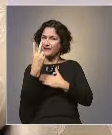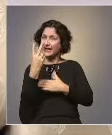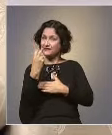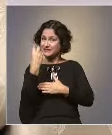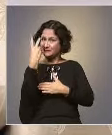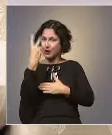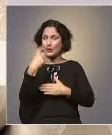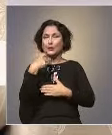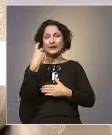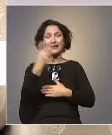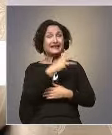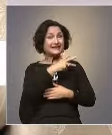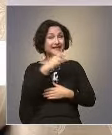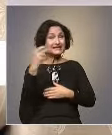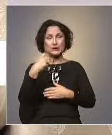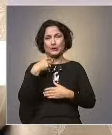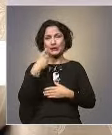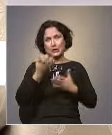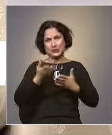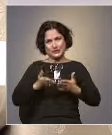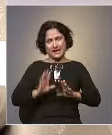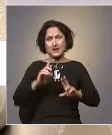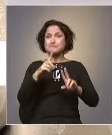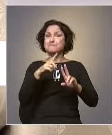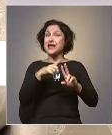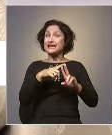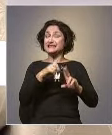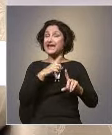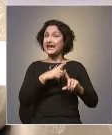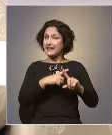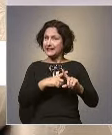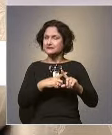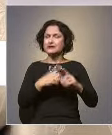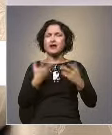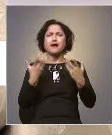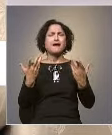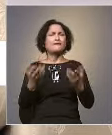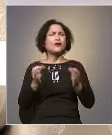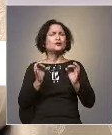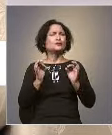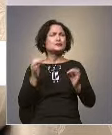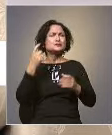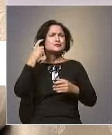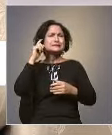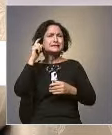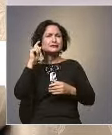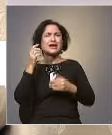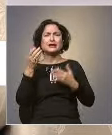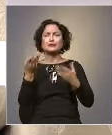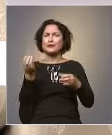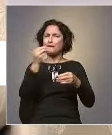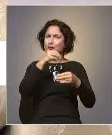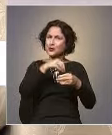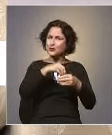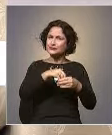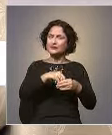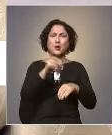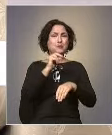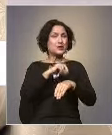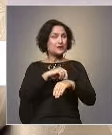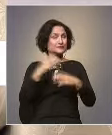година 300 годишнината от рождението на Паисий Хилендарски. Какво е значението на това включване и как Пловдивският университет,